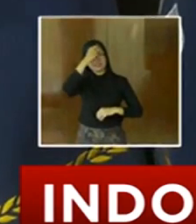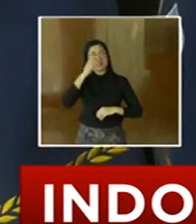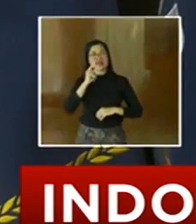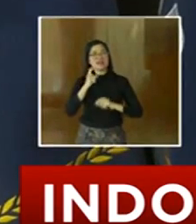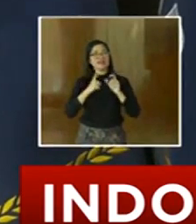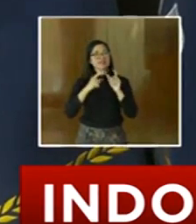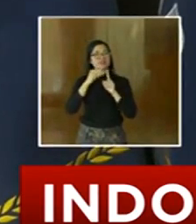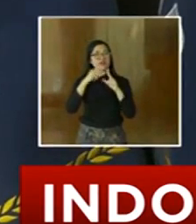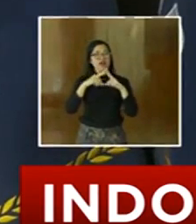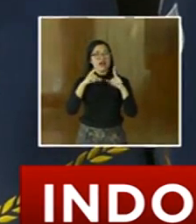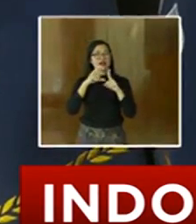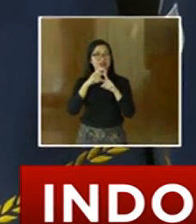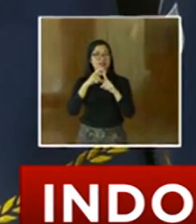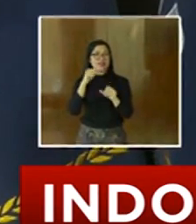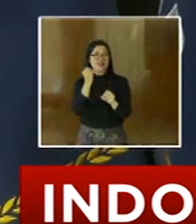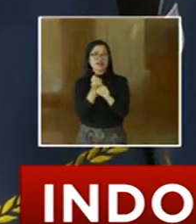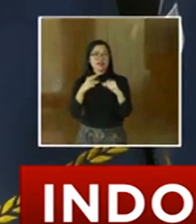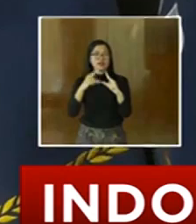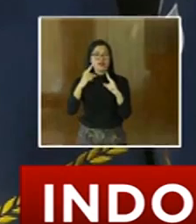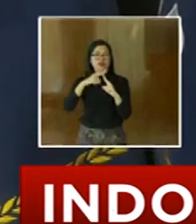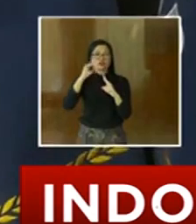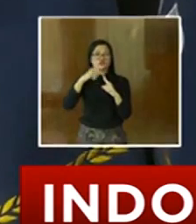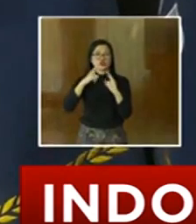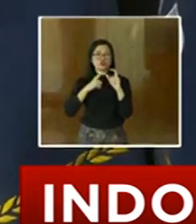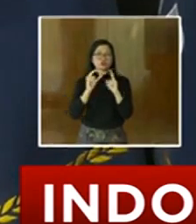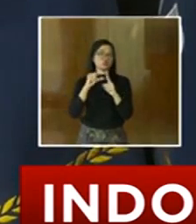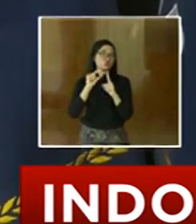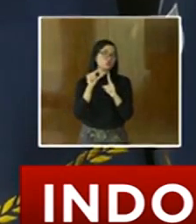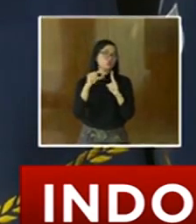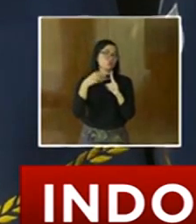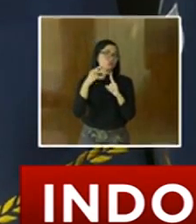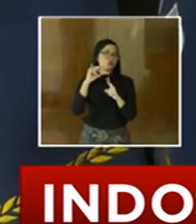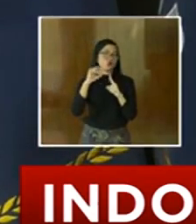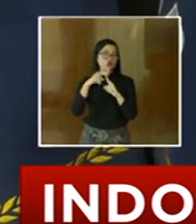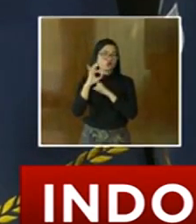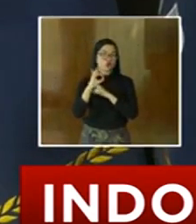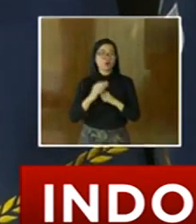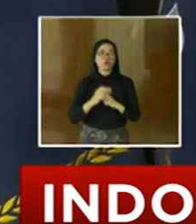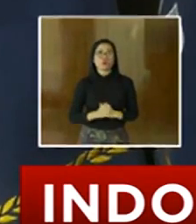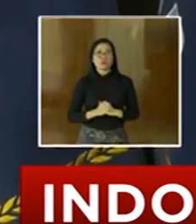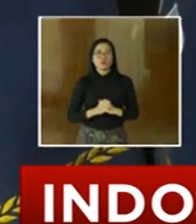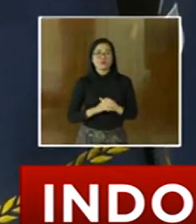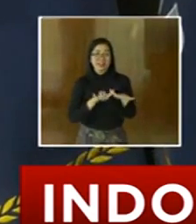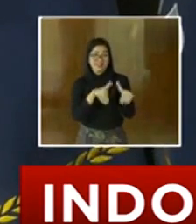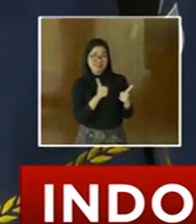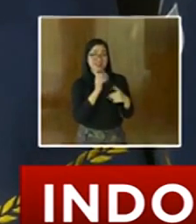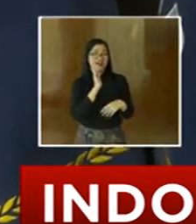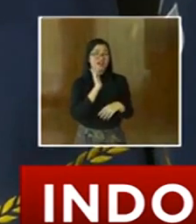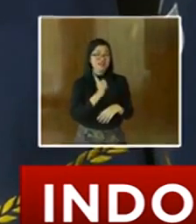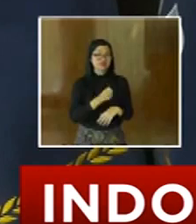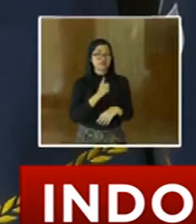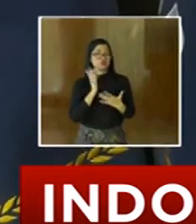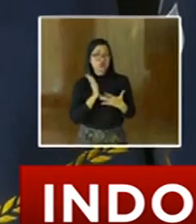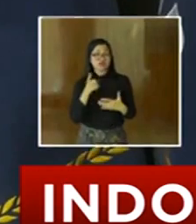PHD Gatot Subroto hasil sudah ada tetapi sekali lagi karena ini adalah Jenderal check up maka kami tidak akan